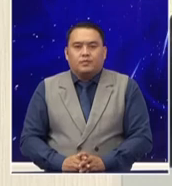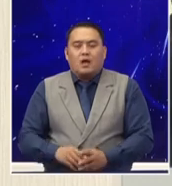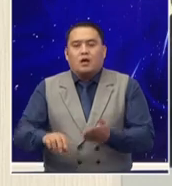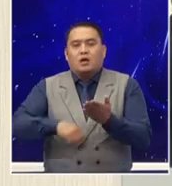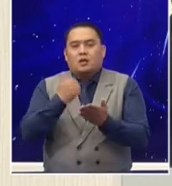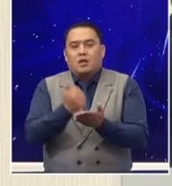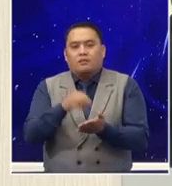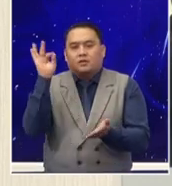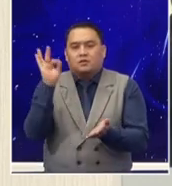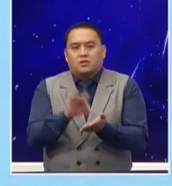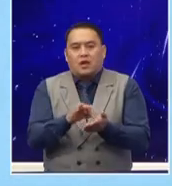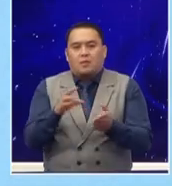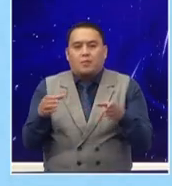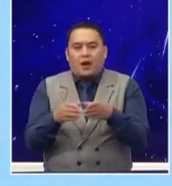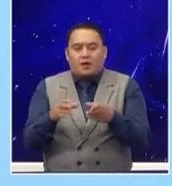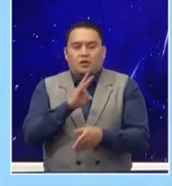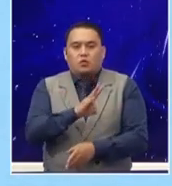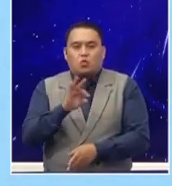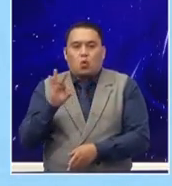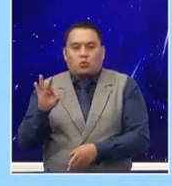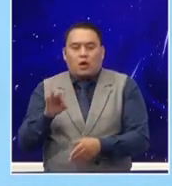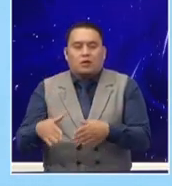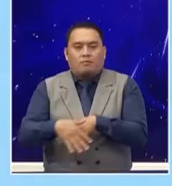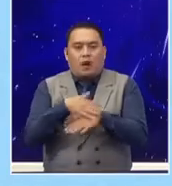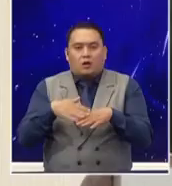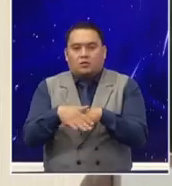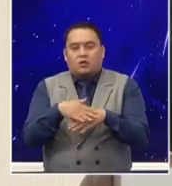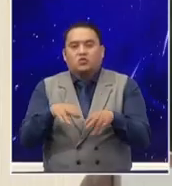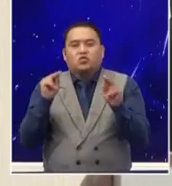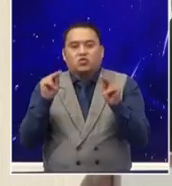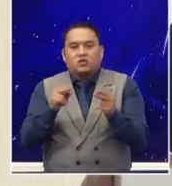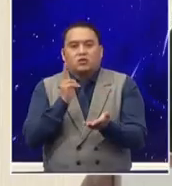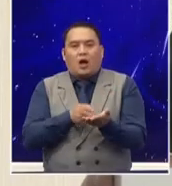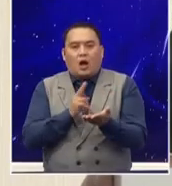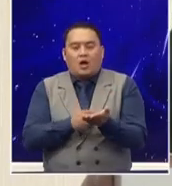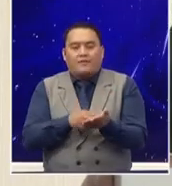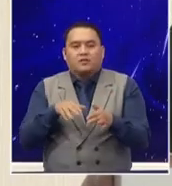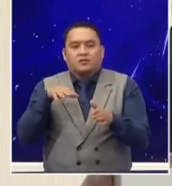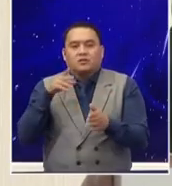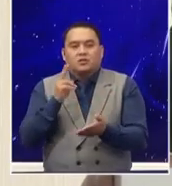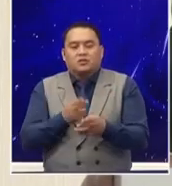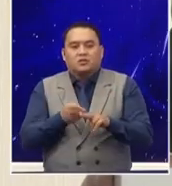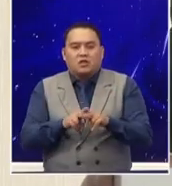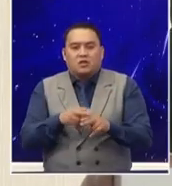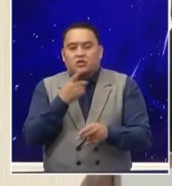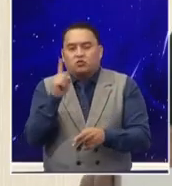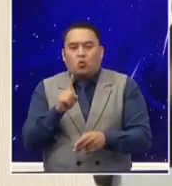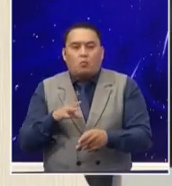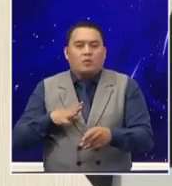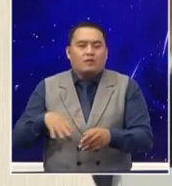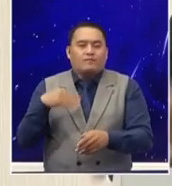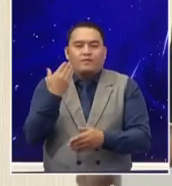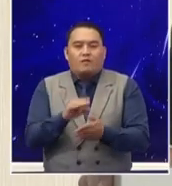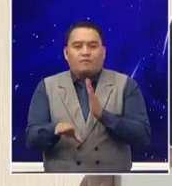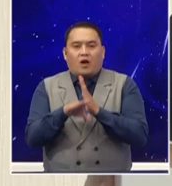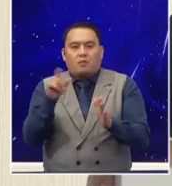Основная задача партии – говорить прямо и открыто с народом. Мы, как правящая партия, должны доказывать слова действиями. Я думаю, что кандидаты во время